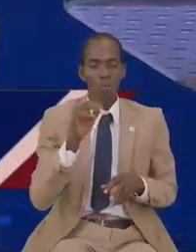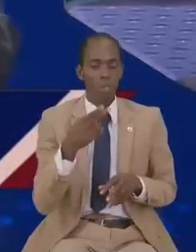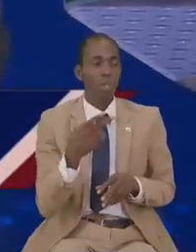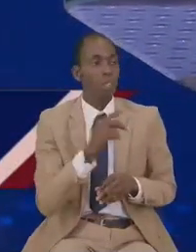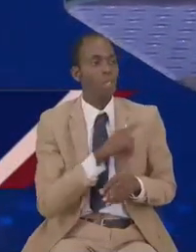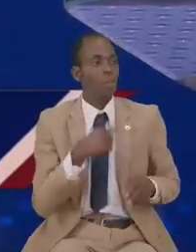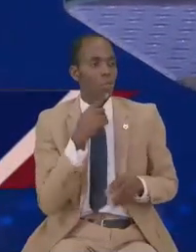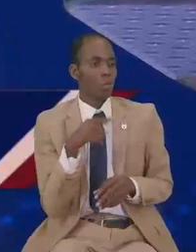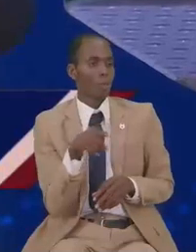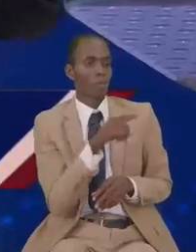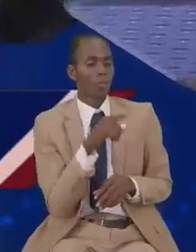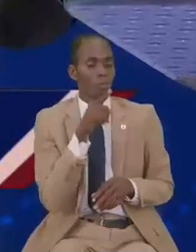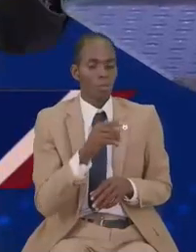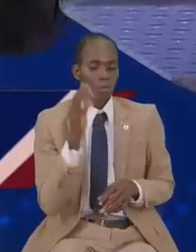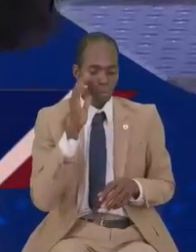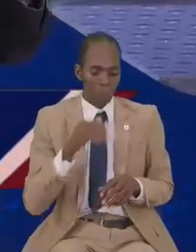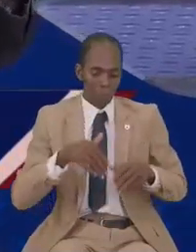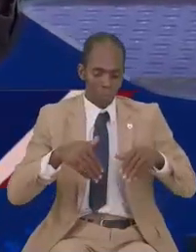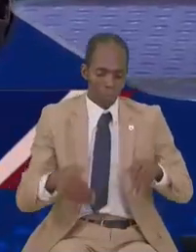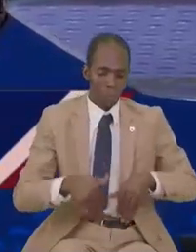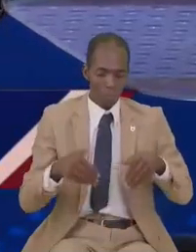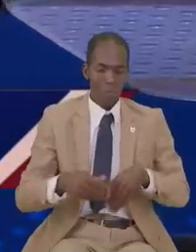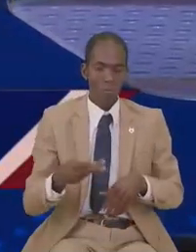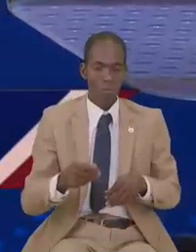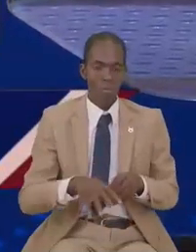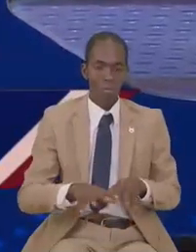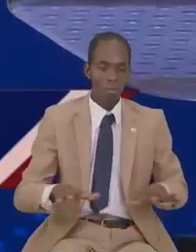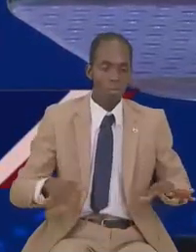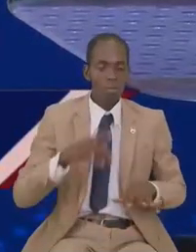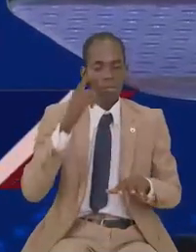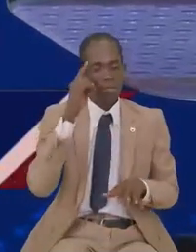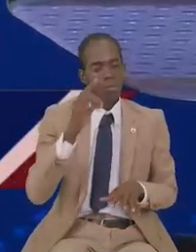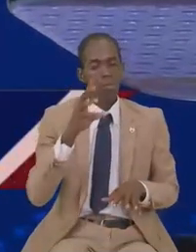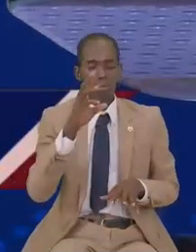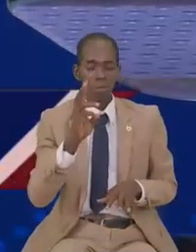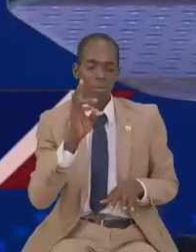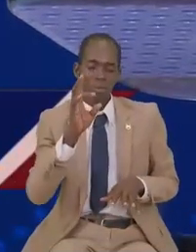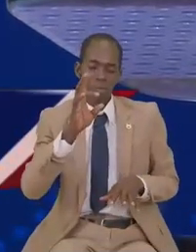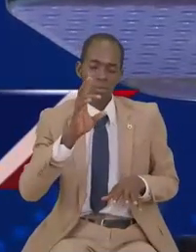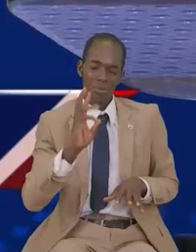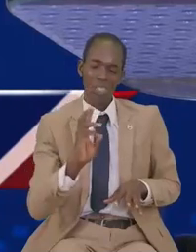que, oui, que vous allez cultiver la terre